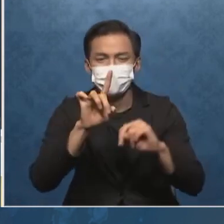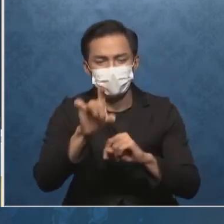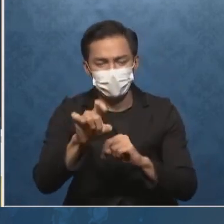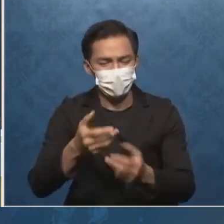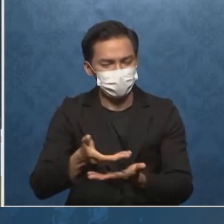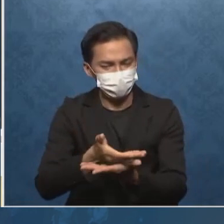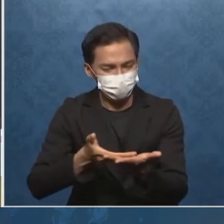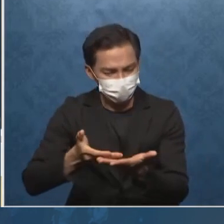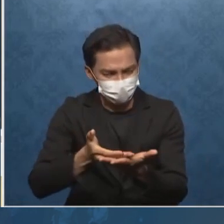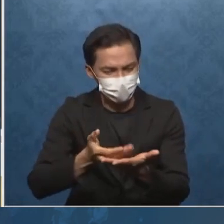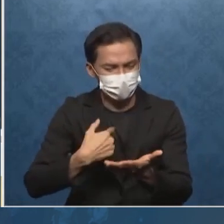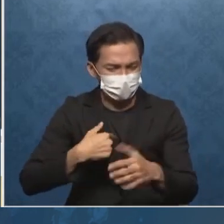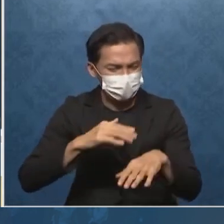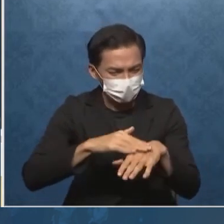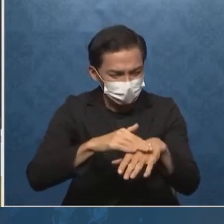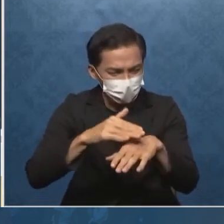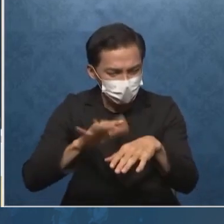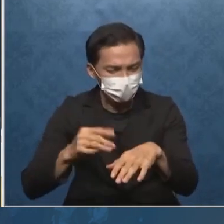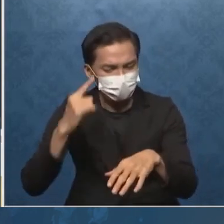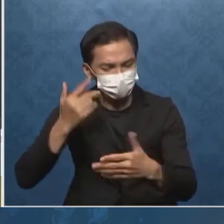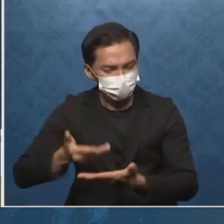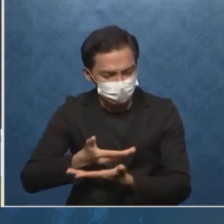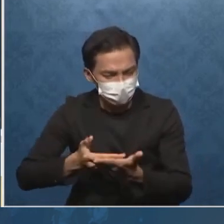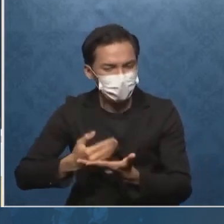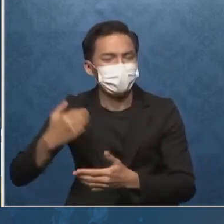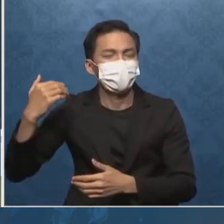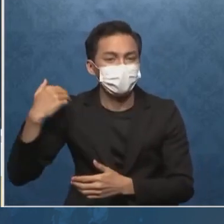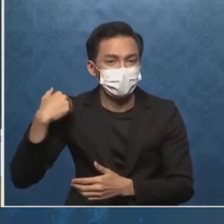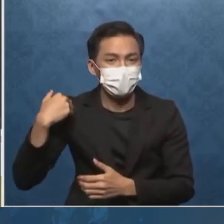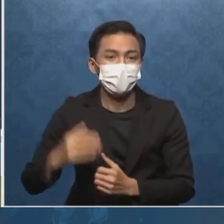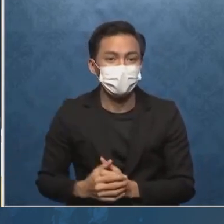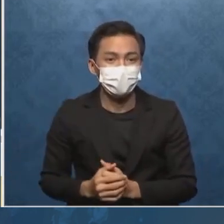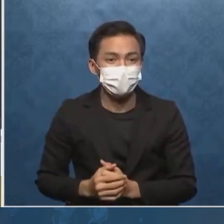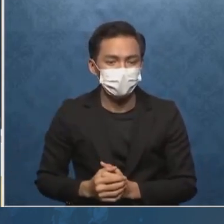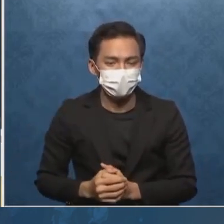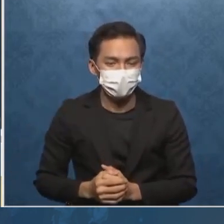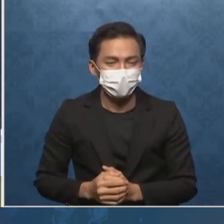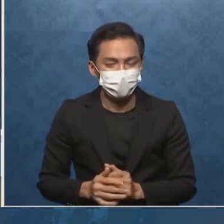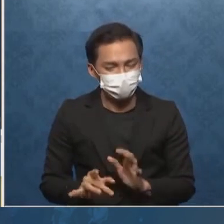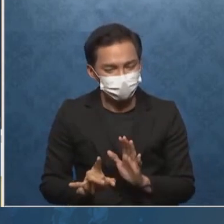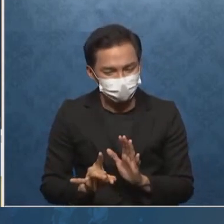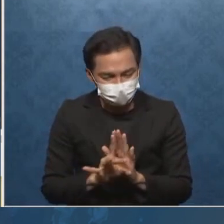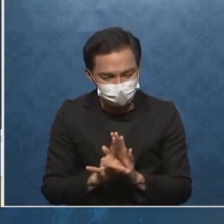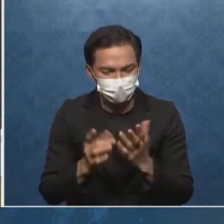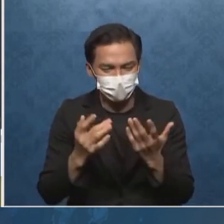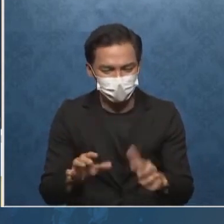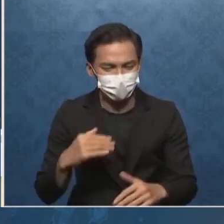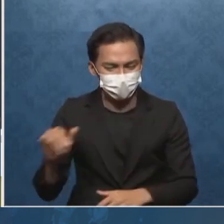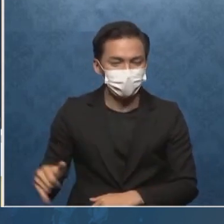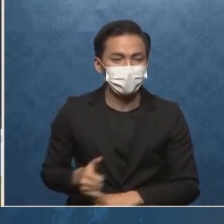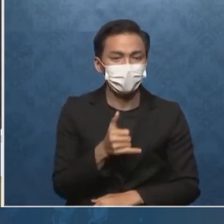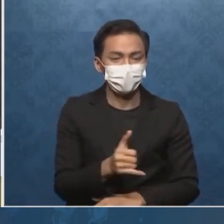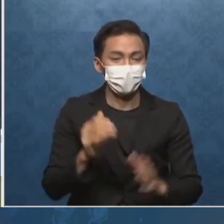ข้อตัดเตือนเหล่านี้หรือไม่สุดท้ายจริงๆครับธนาคารแต่ผมหวังว่าการอำเภอภายในสภา